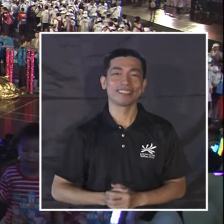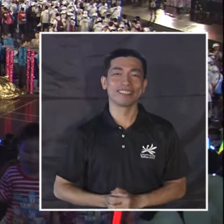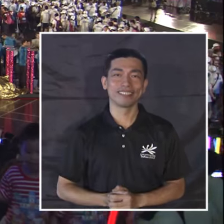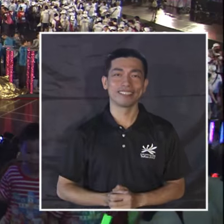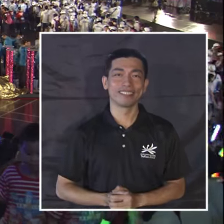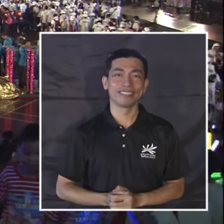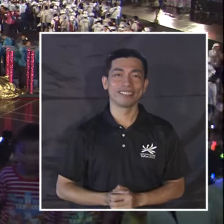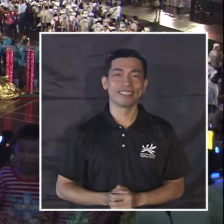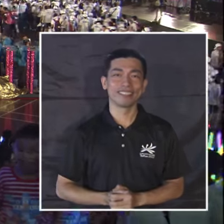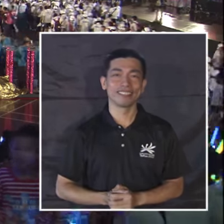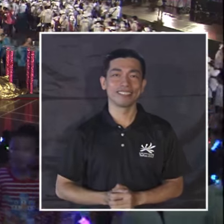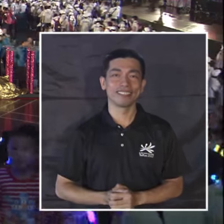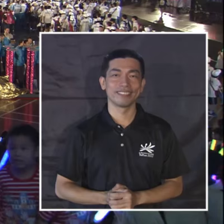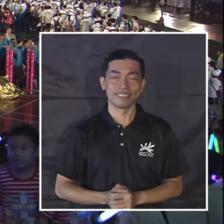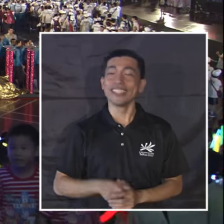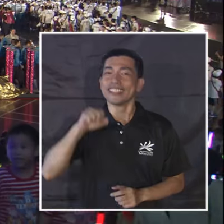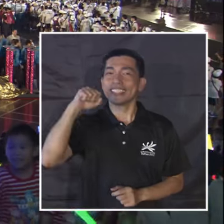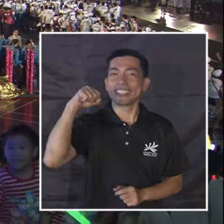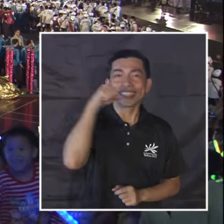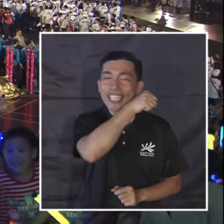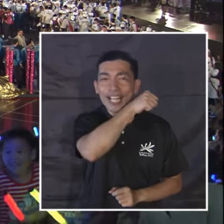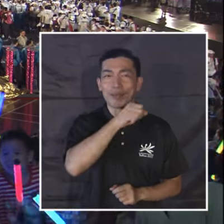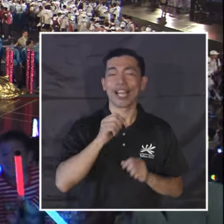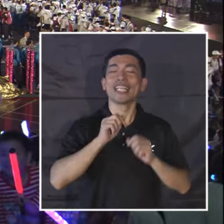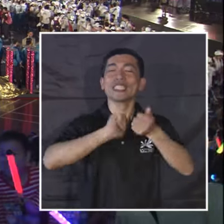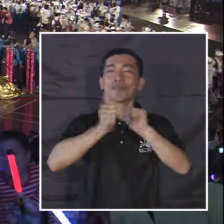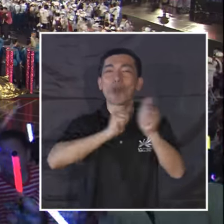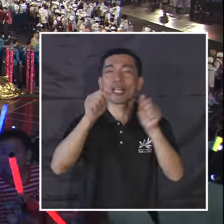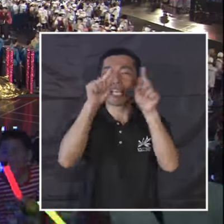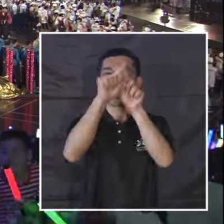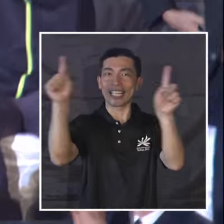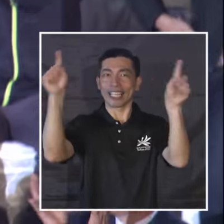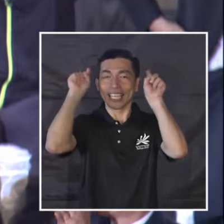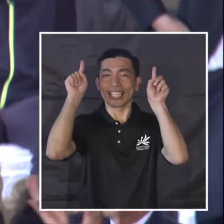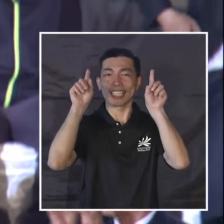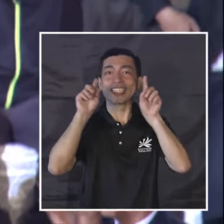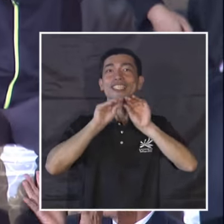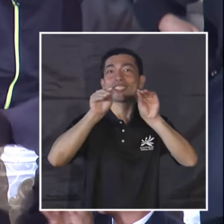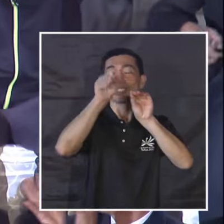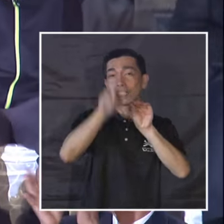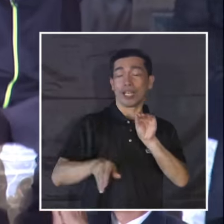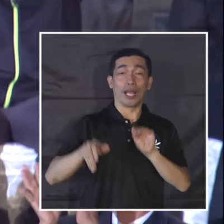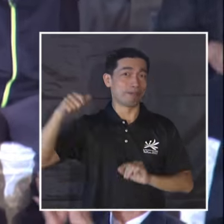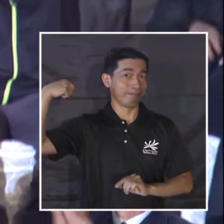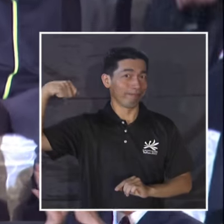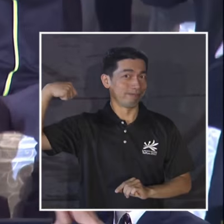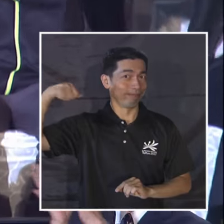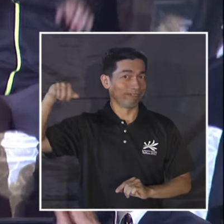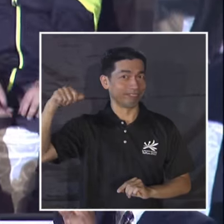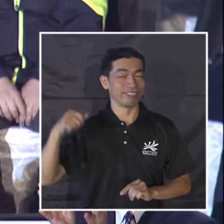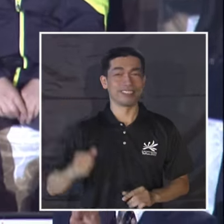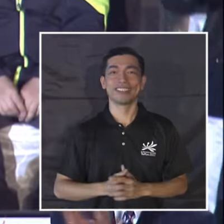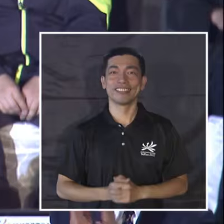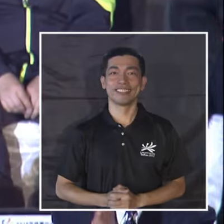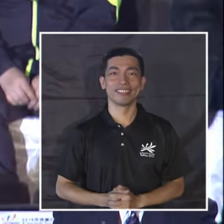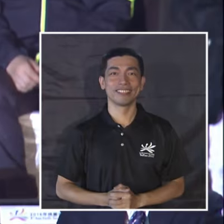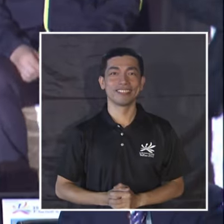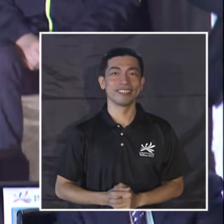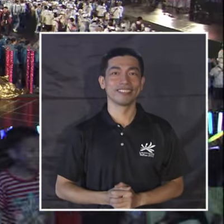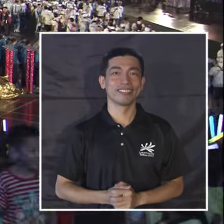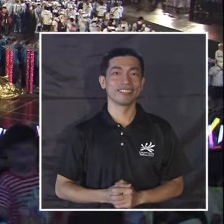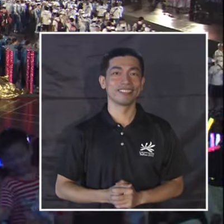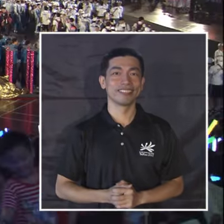国立体育大学校长高俊雄，高校长。 欢迎校长。